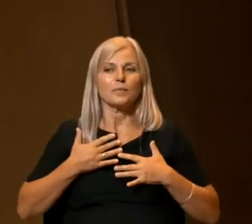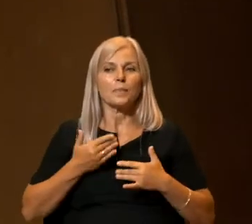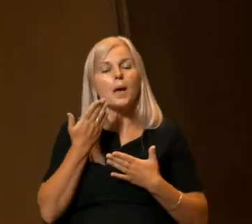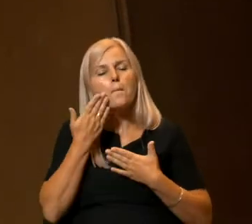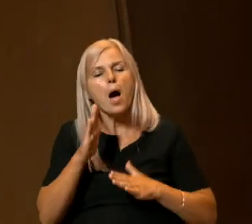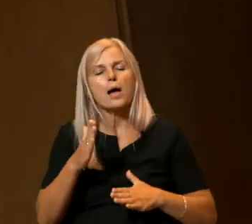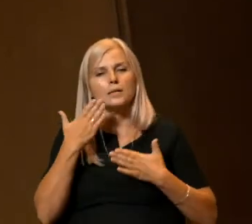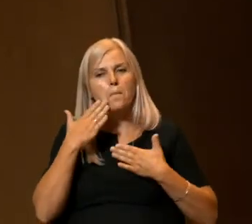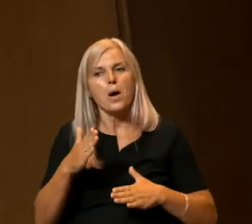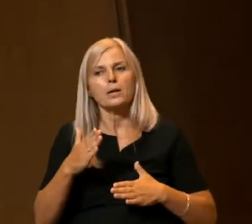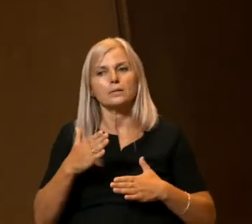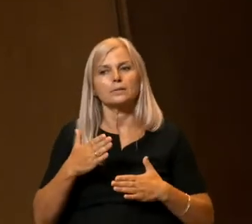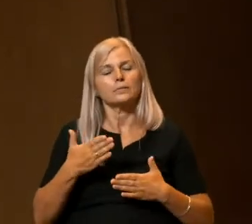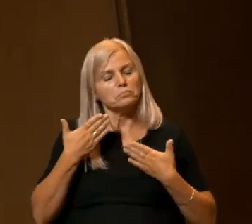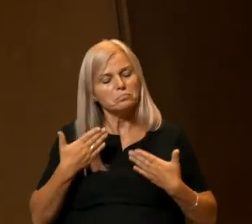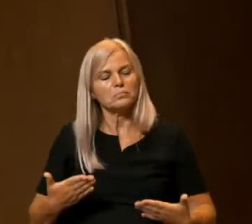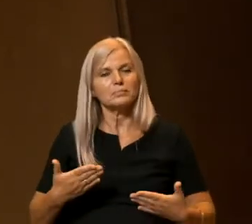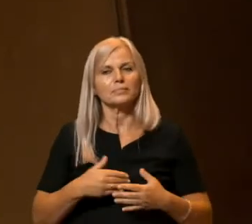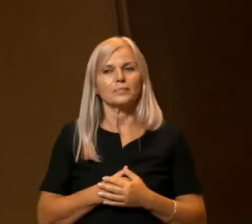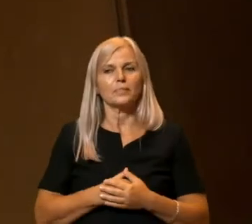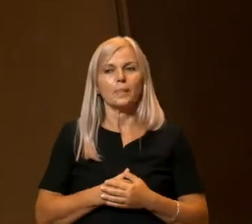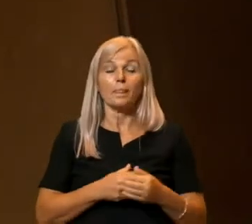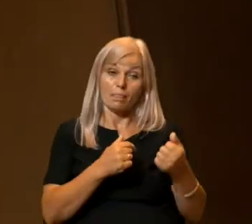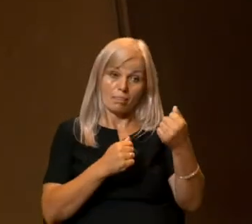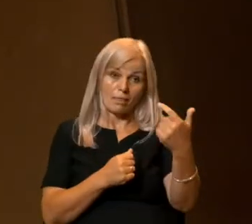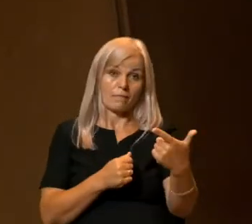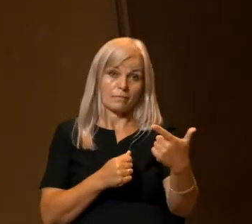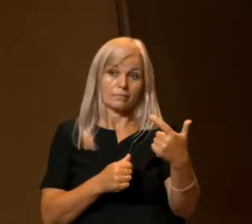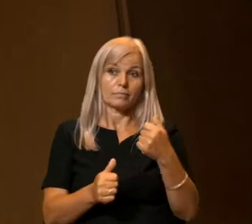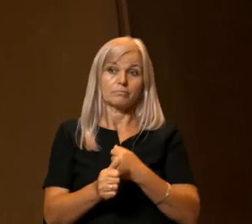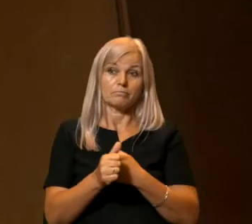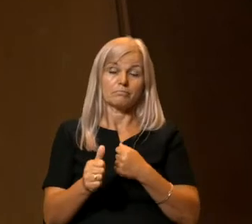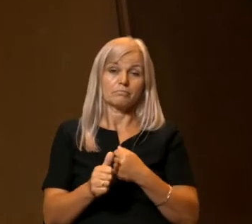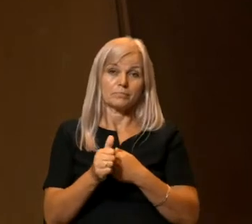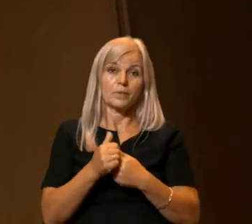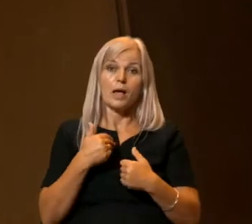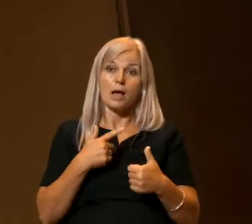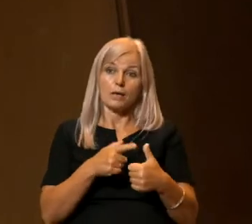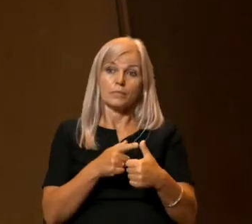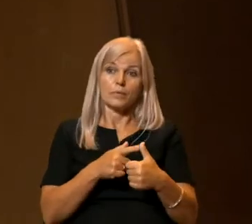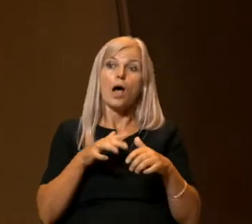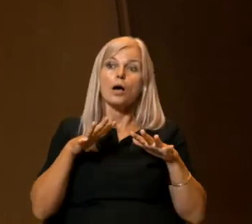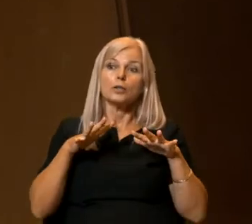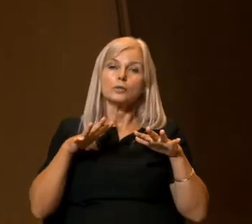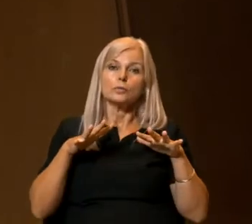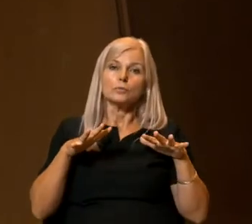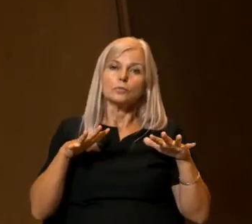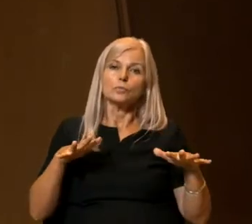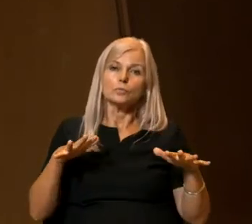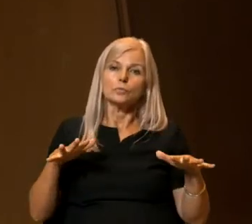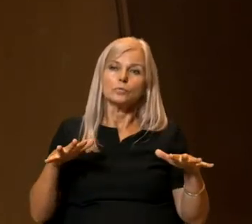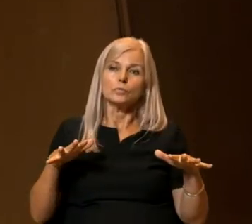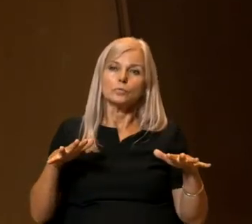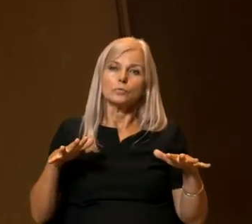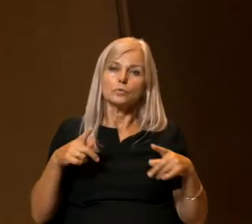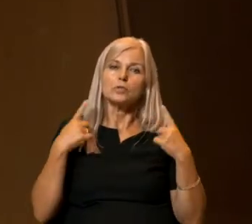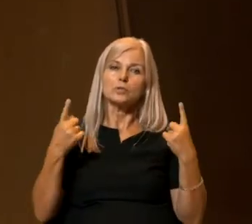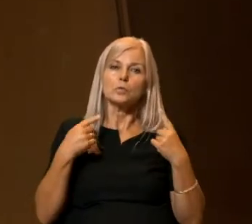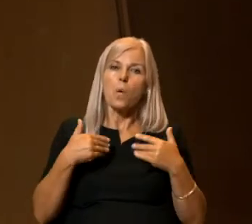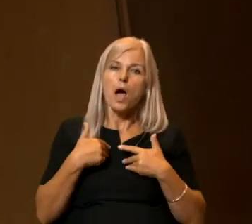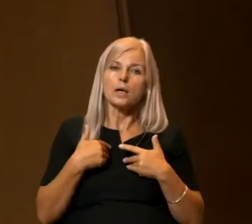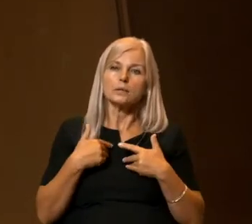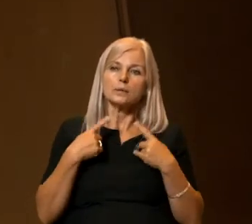bardzo wdzięczny za ten wykład. Z 2 powodów. Wydaje mi się, że dużą chorobą naszych demokracji jest to, co